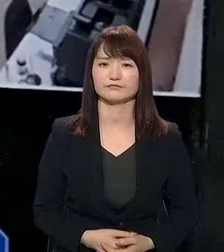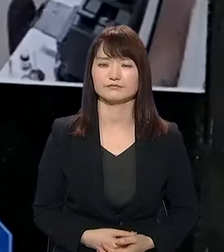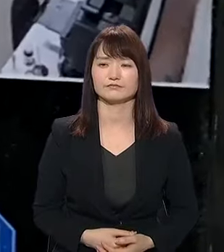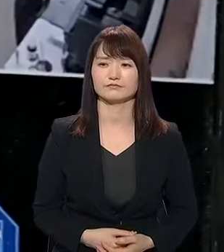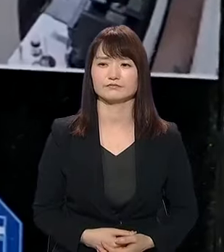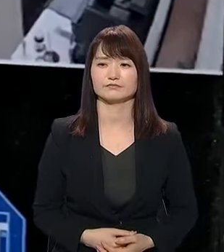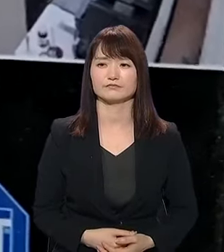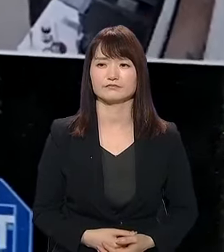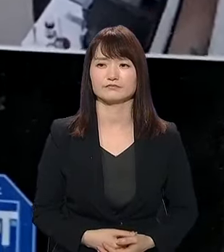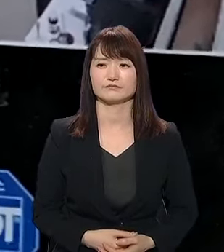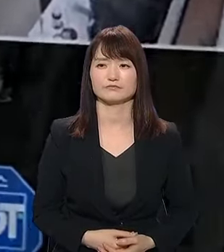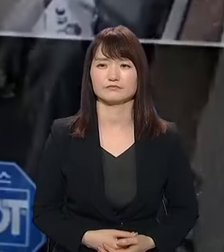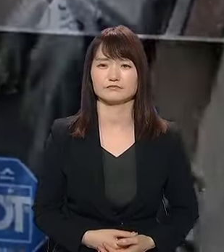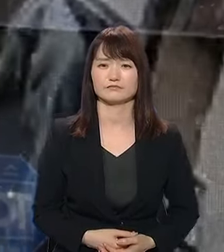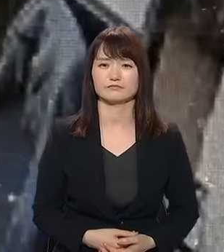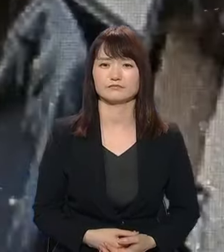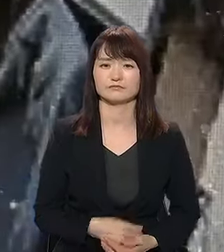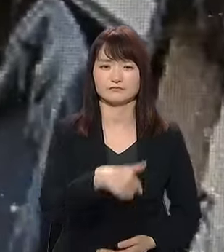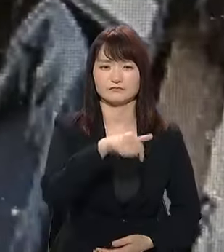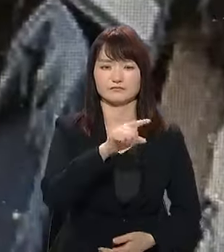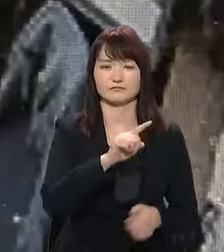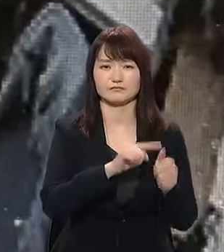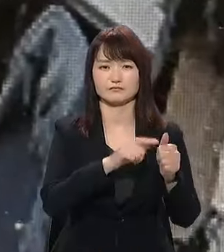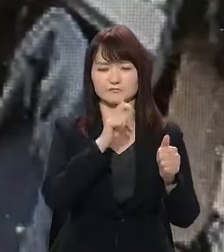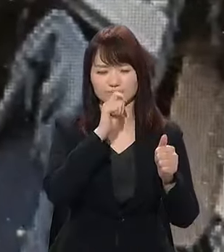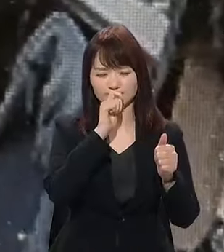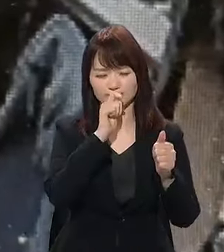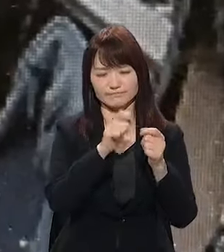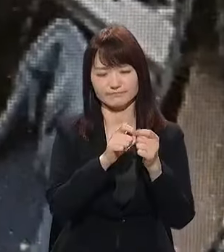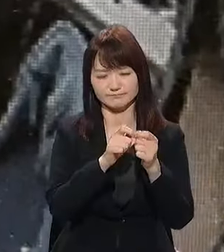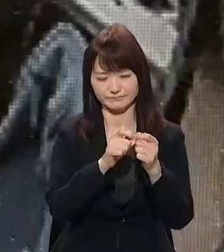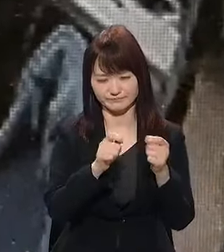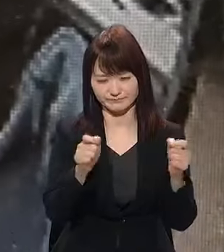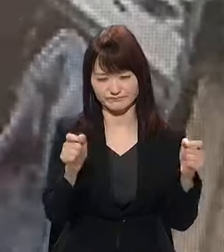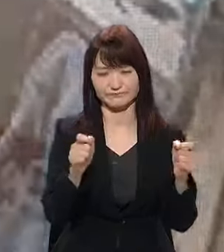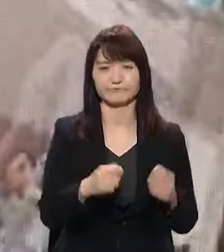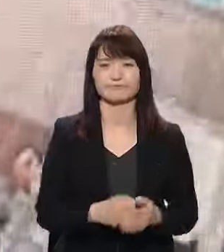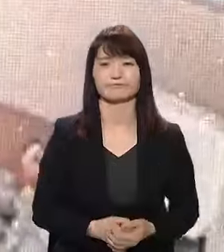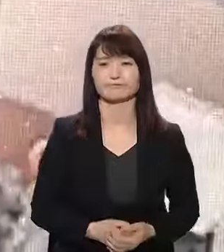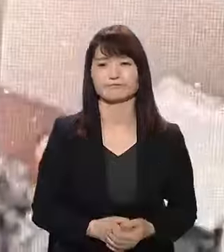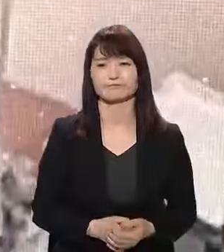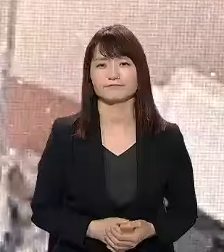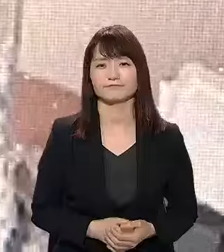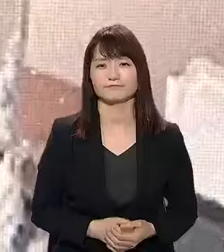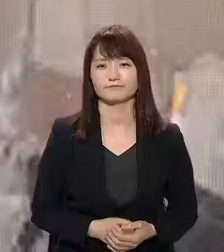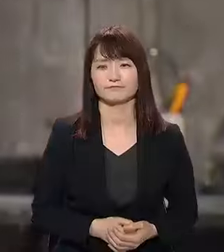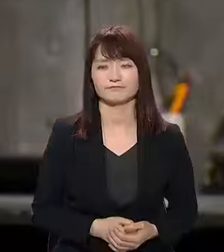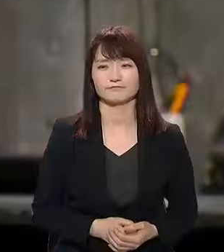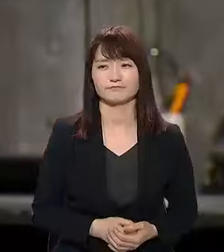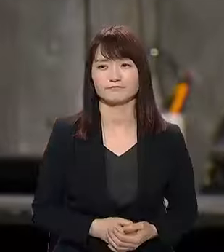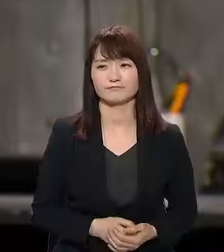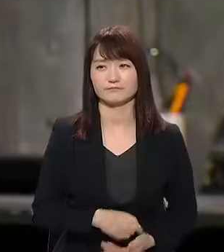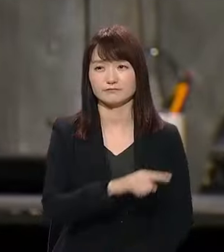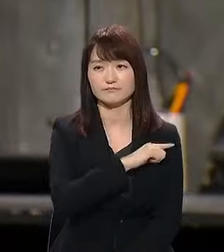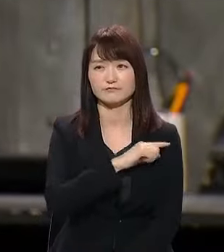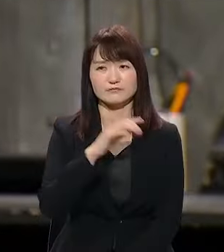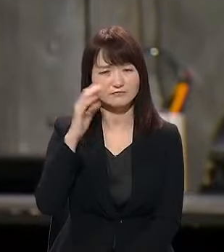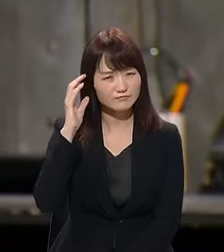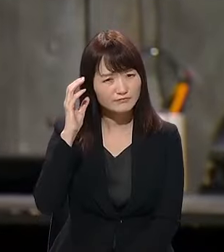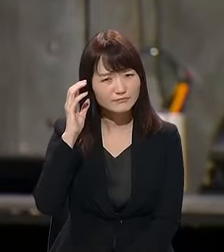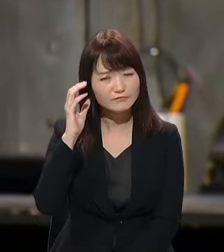자음 자 침묵이 계속 길어지고 있습니다 박사님 자 침묵이 계속 길어지면서 가장 곤혹스러워 하는